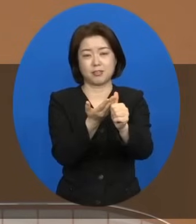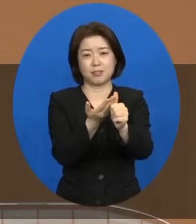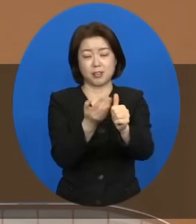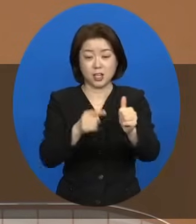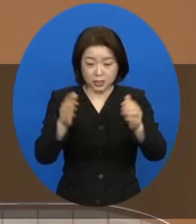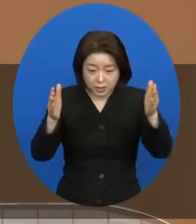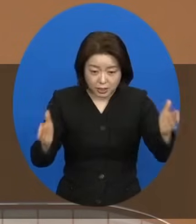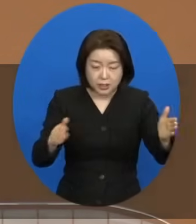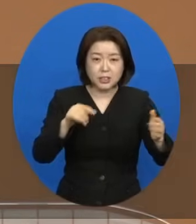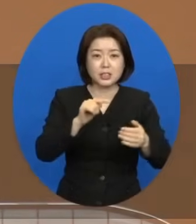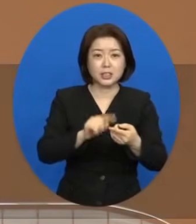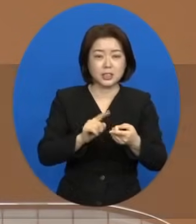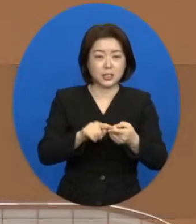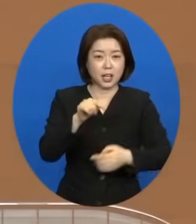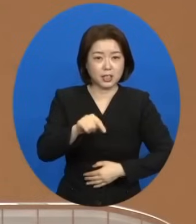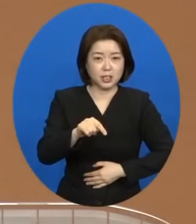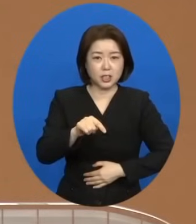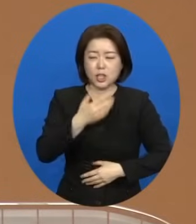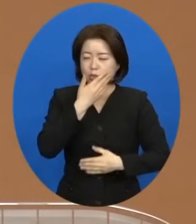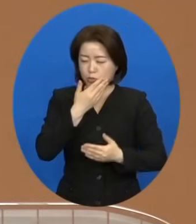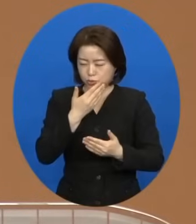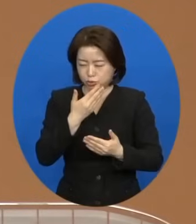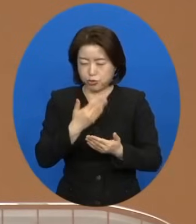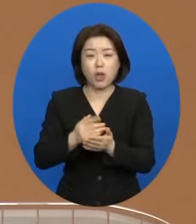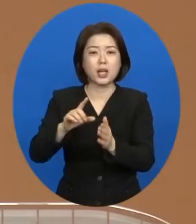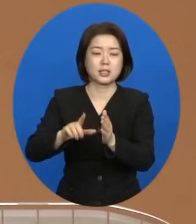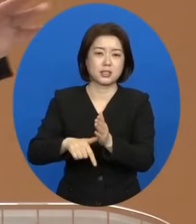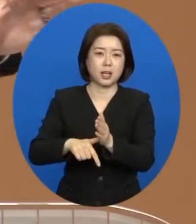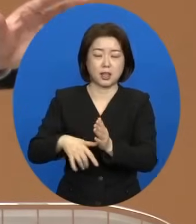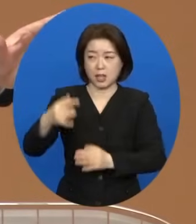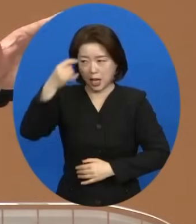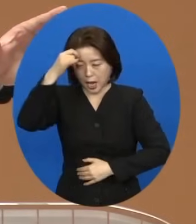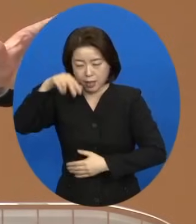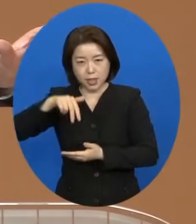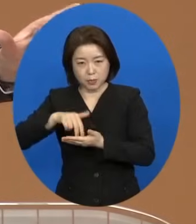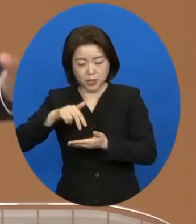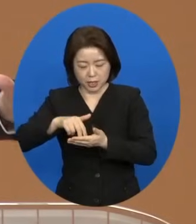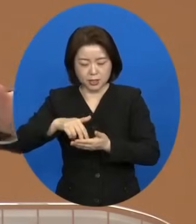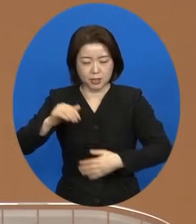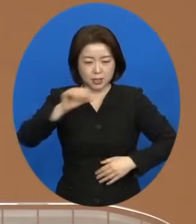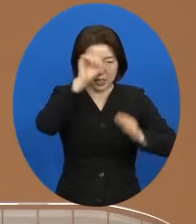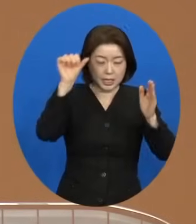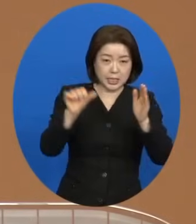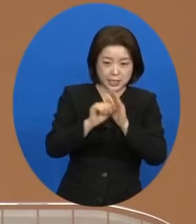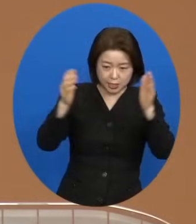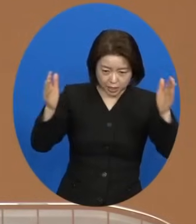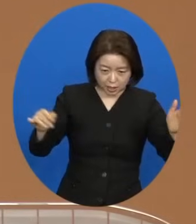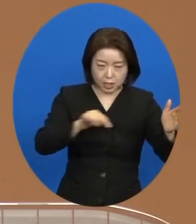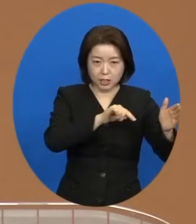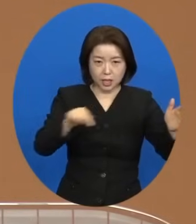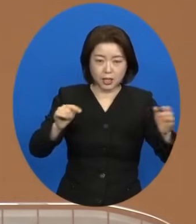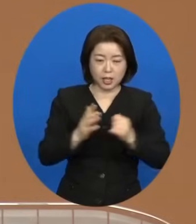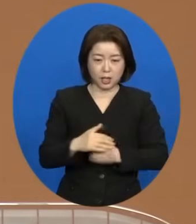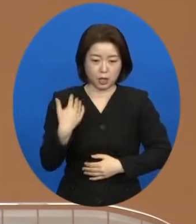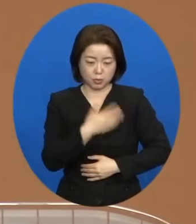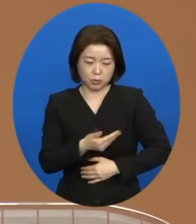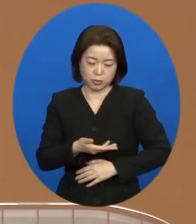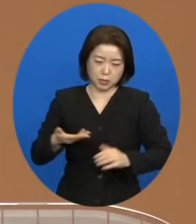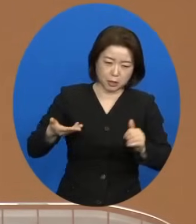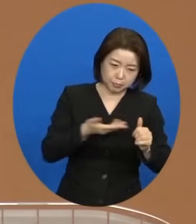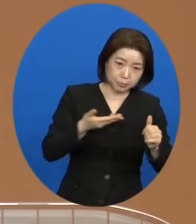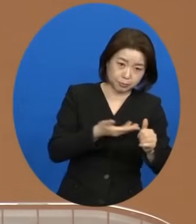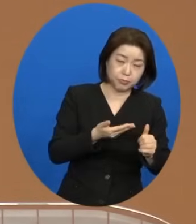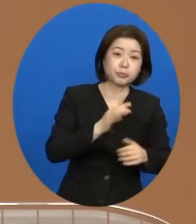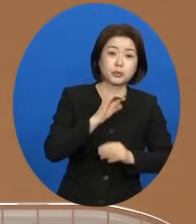그 시간이 굉장히 중요한 한나에게 중요한 시간이었어요 한나의 인생 가운데 바로 육신적인 영양분을 공급하는